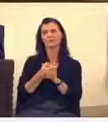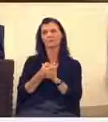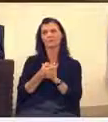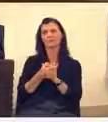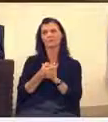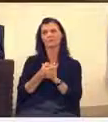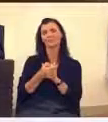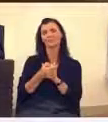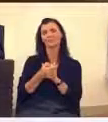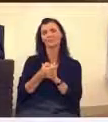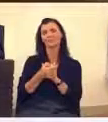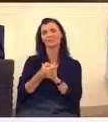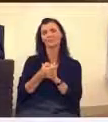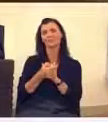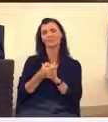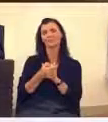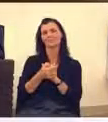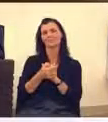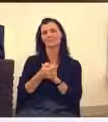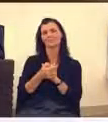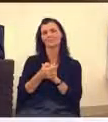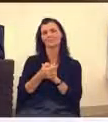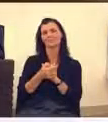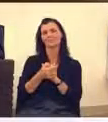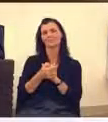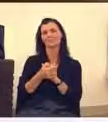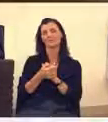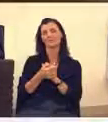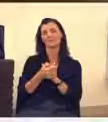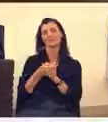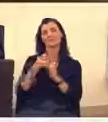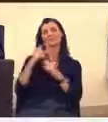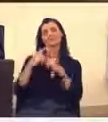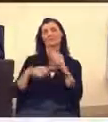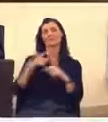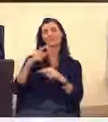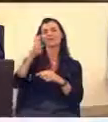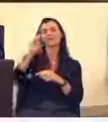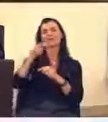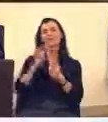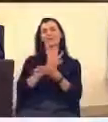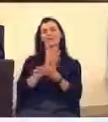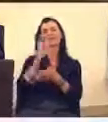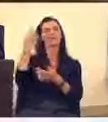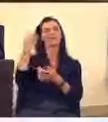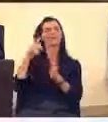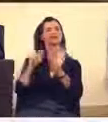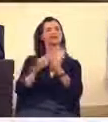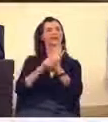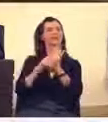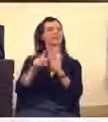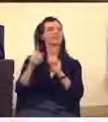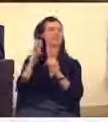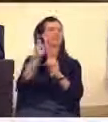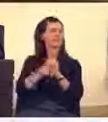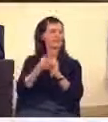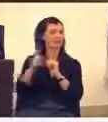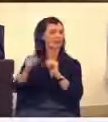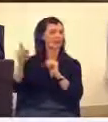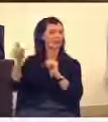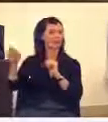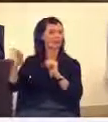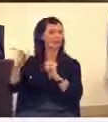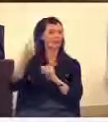תודה רבה, כאילו, נכון, אז תכף אני אגיד משהו על זה. בשנת 2014 הייתה תקנה שחייבה את אנשי הביטחון